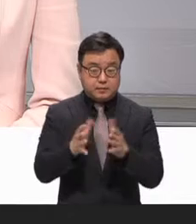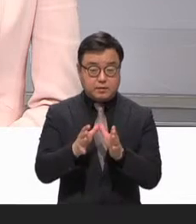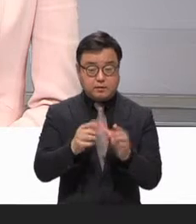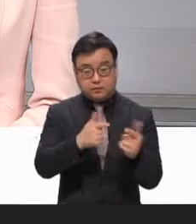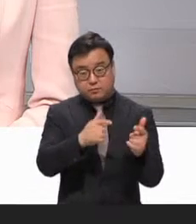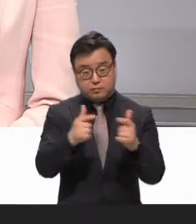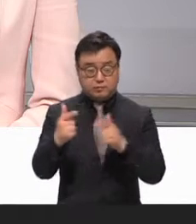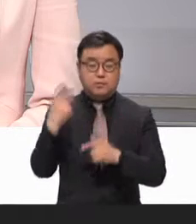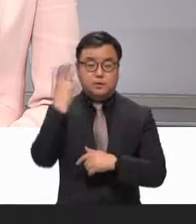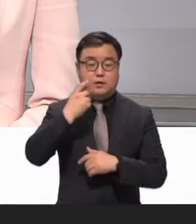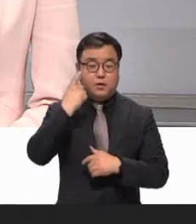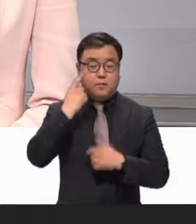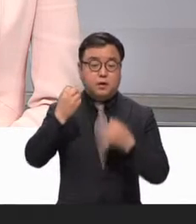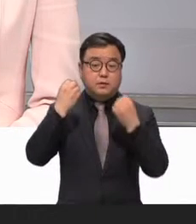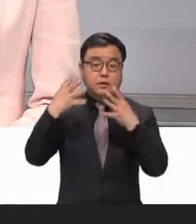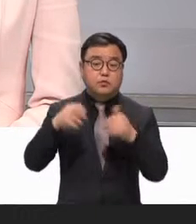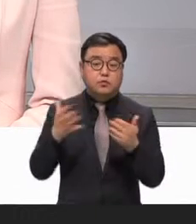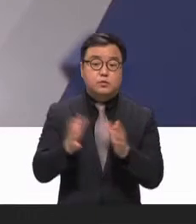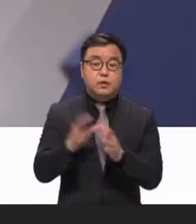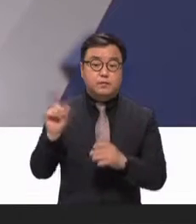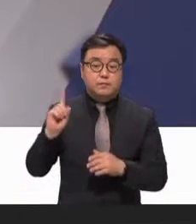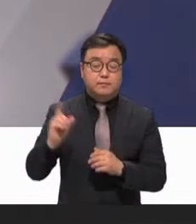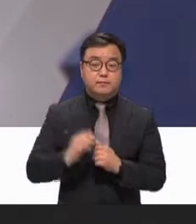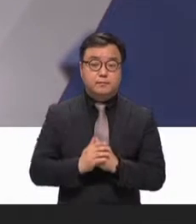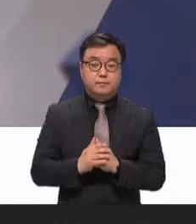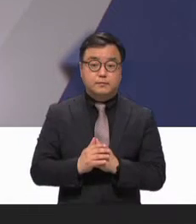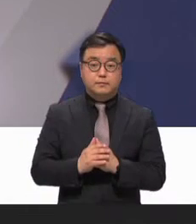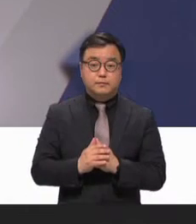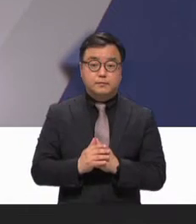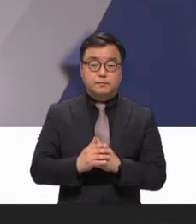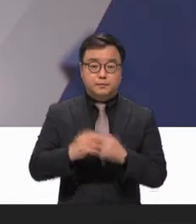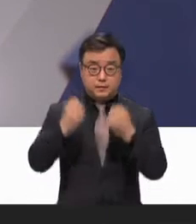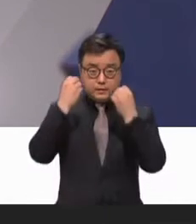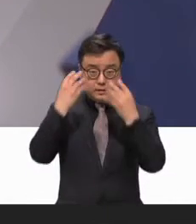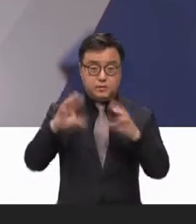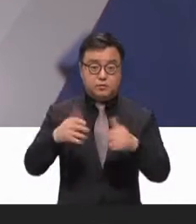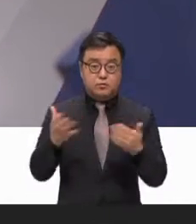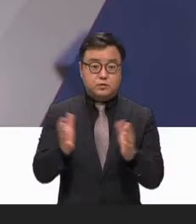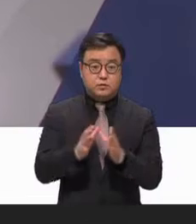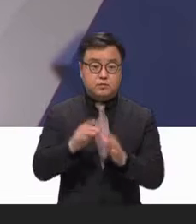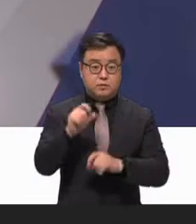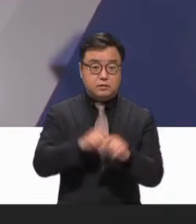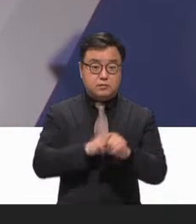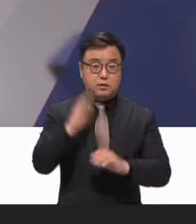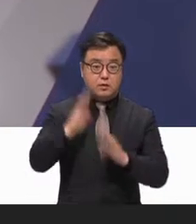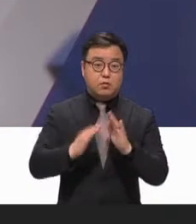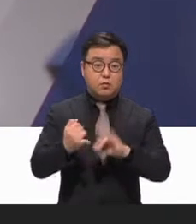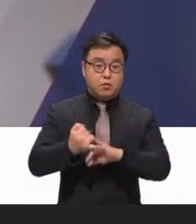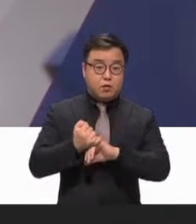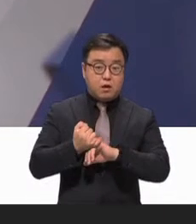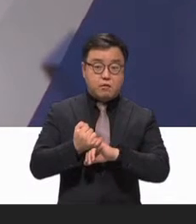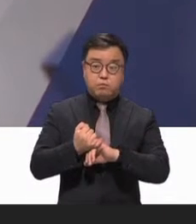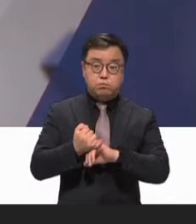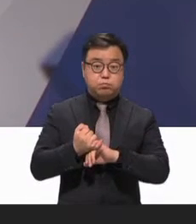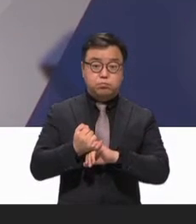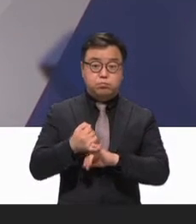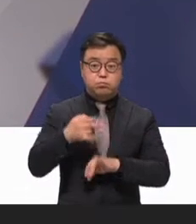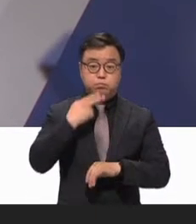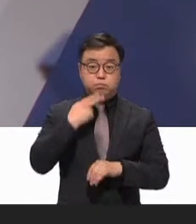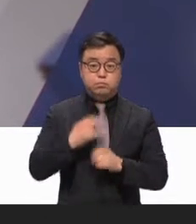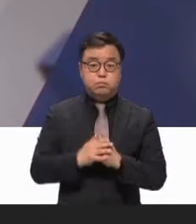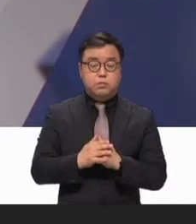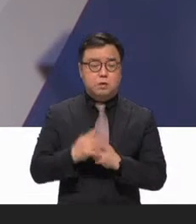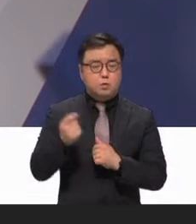새누리당 어떤 대책을 내놨습니까? 새누리당이 예. 특별한 공약을 내놓지 않았습니다. 않았어요? 네. 예. 그래도